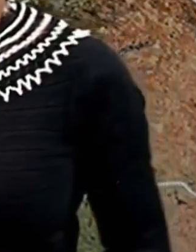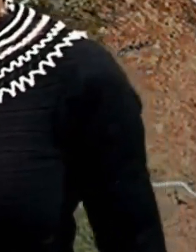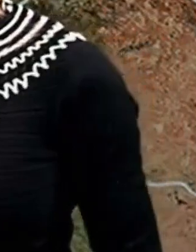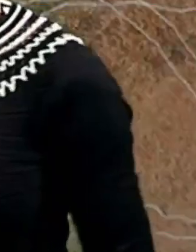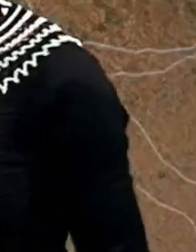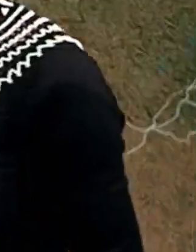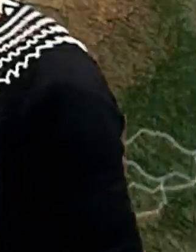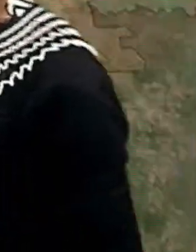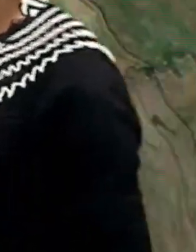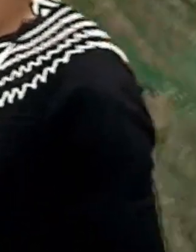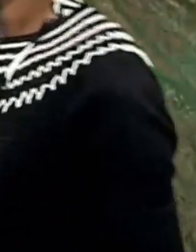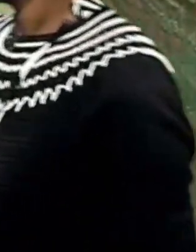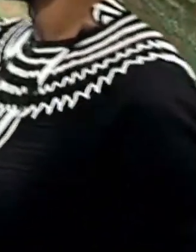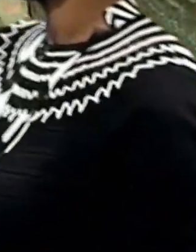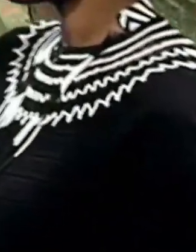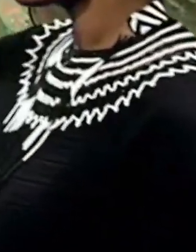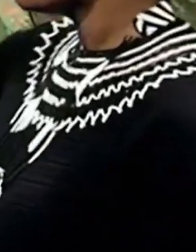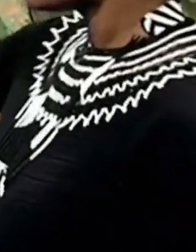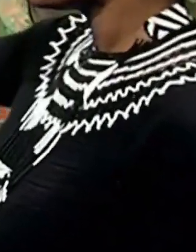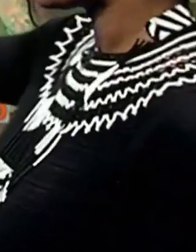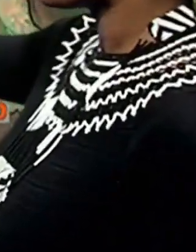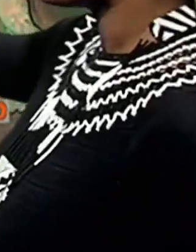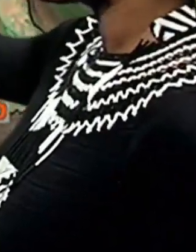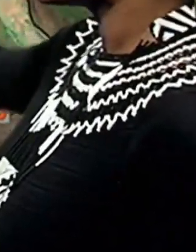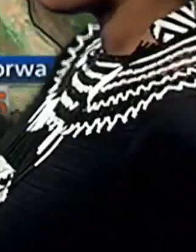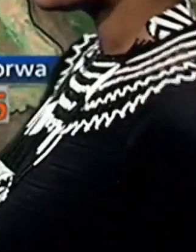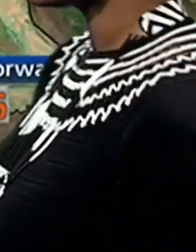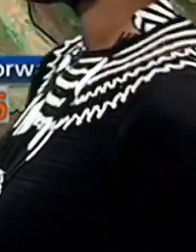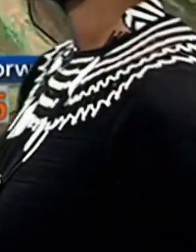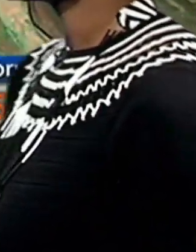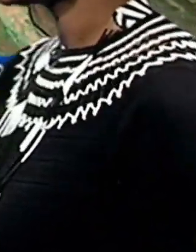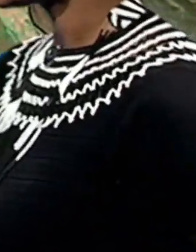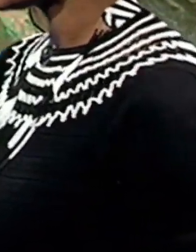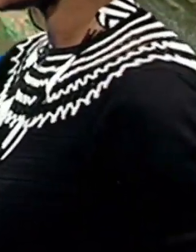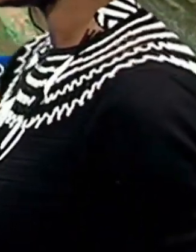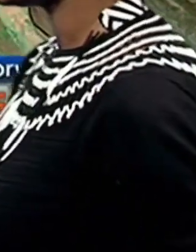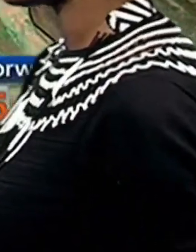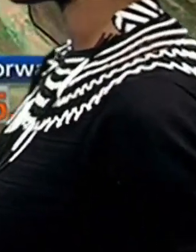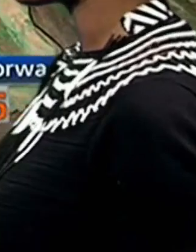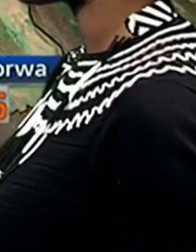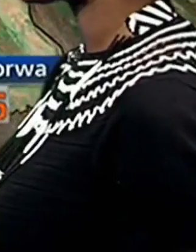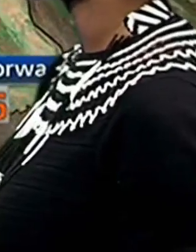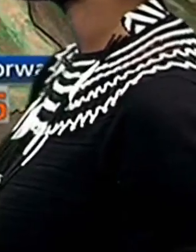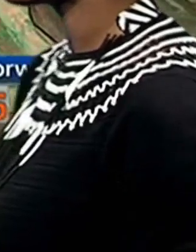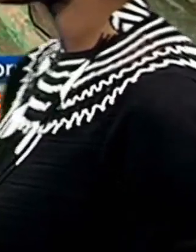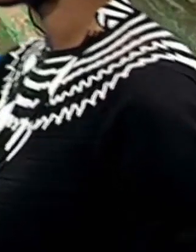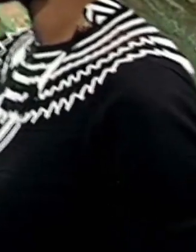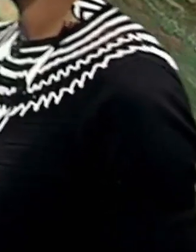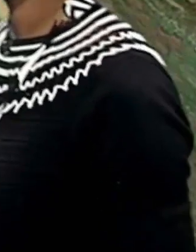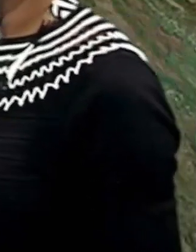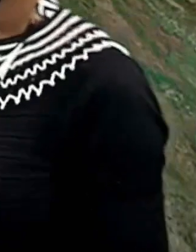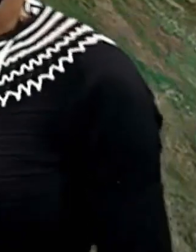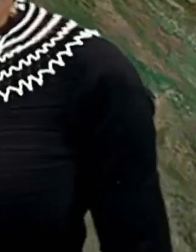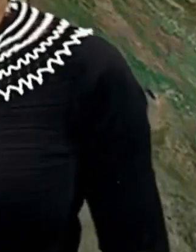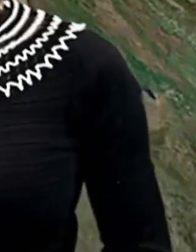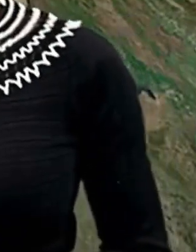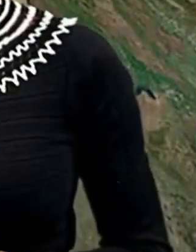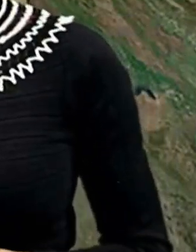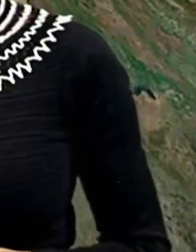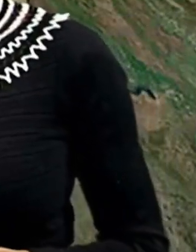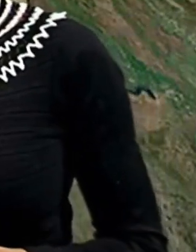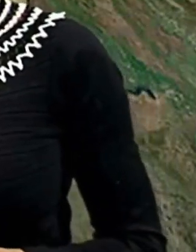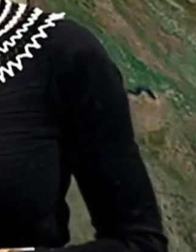di le 32, Limpopo re bella karola Musina go tlana mogote thata ka digata di le 37 mo Thapameng, Polokwane ka digata